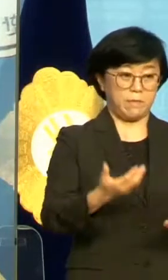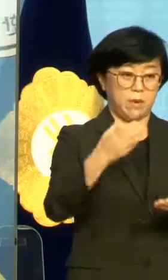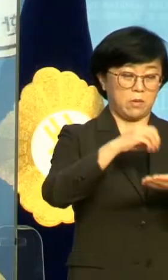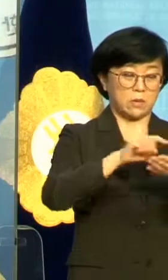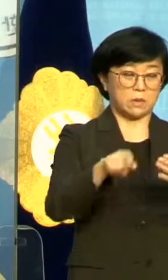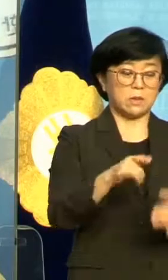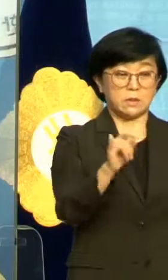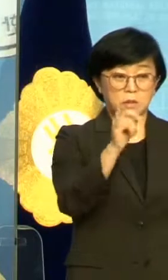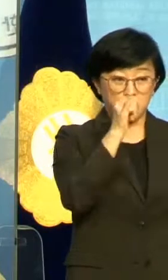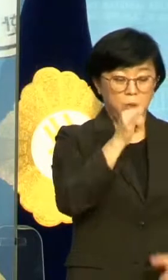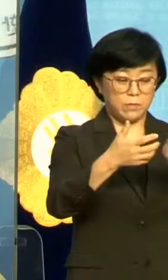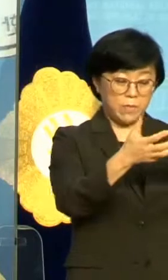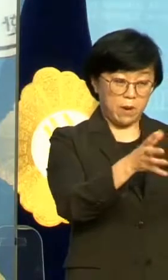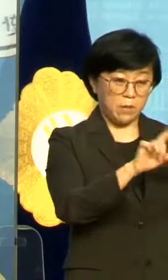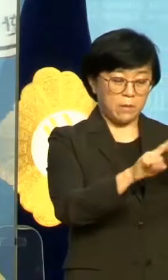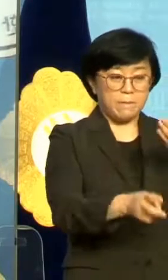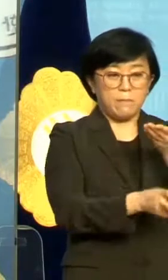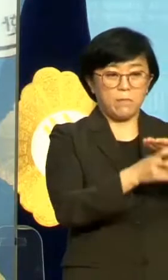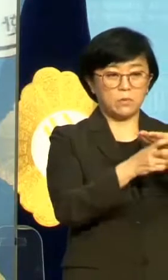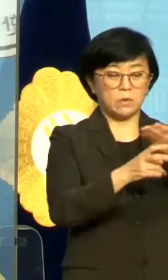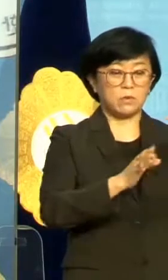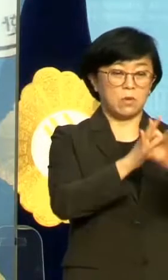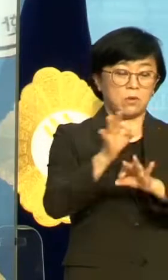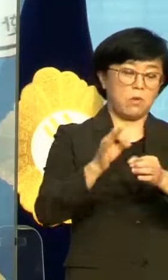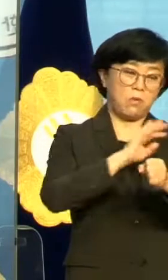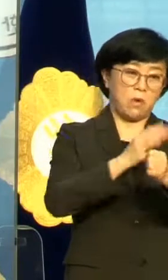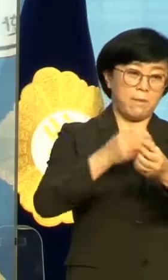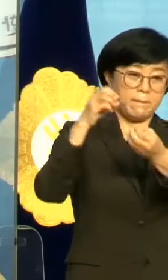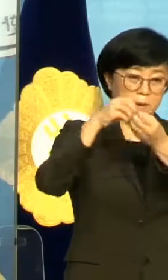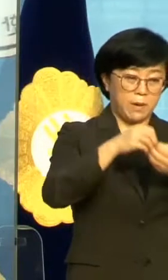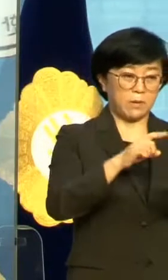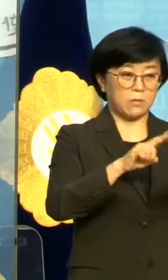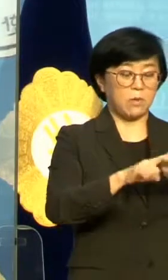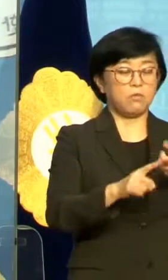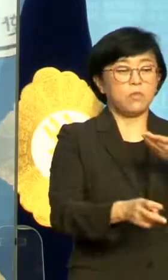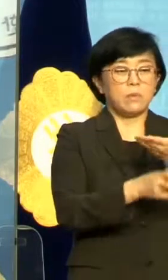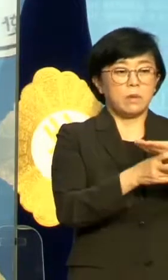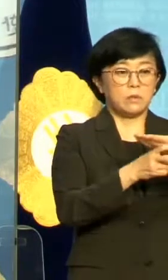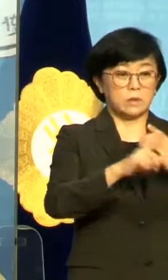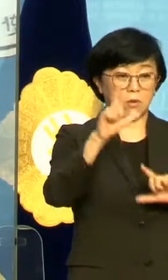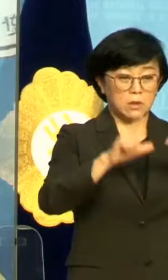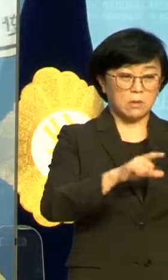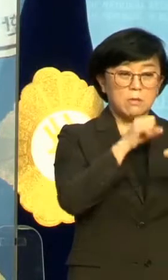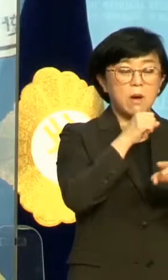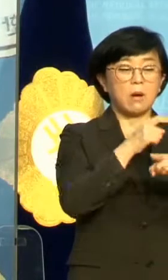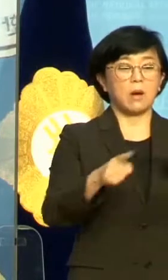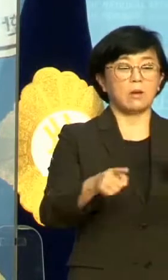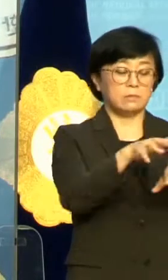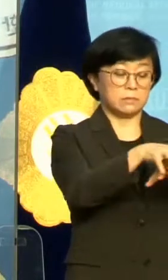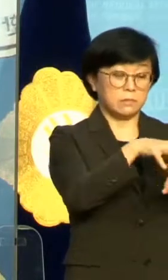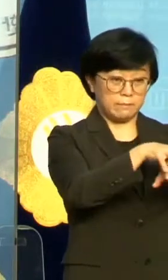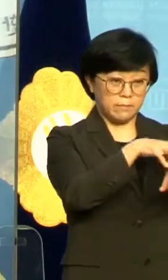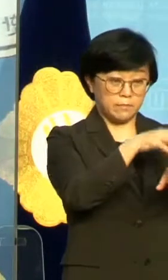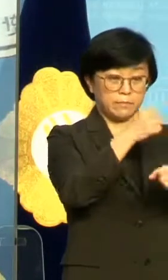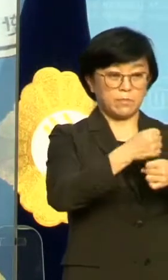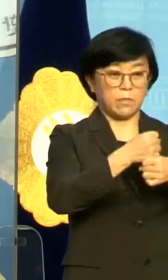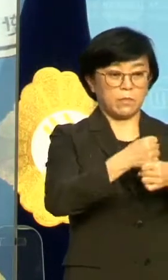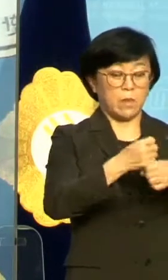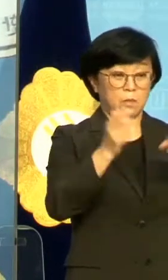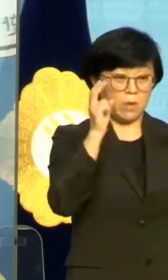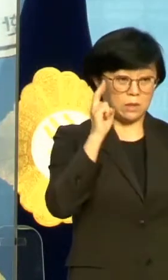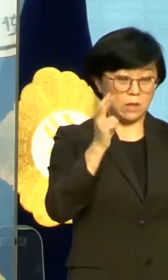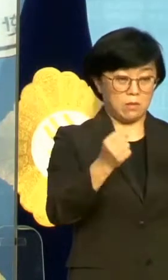거대 재벌 총수 일가의 편법적인 경영권 강화와 불법적인 행태를 제대로 평가할 수 있는 집의 구조를 만들어서 회사